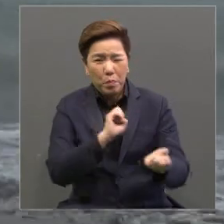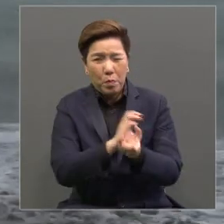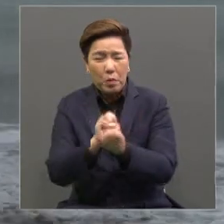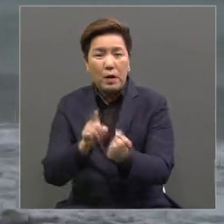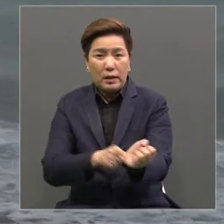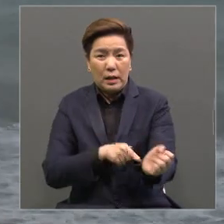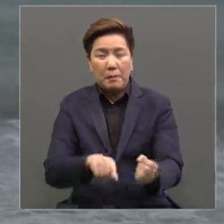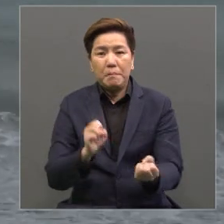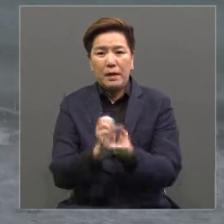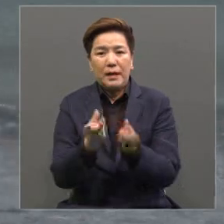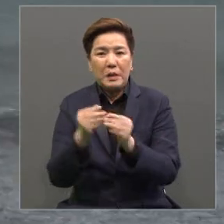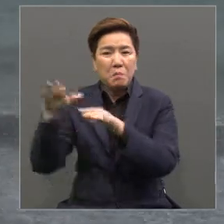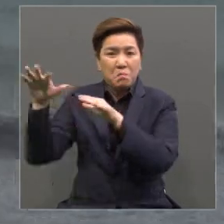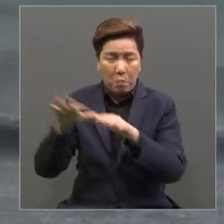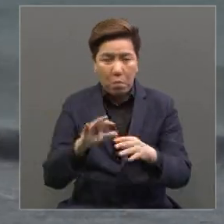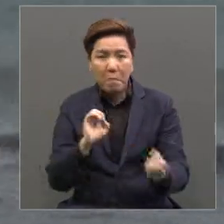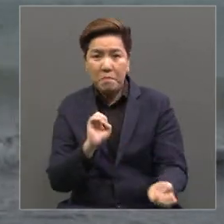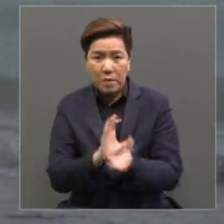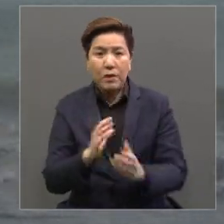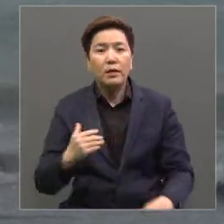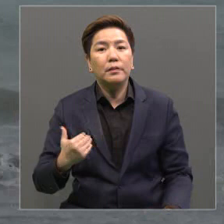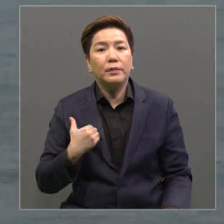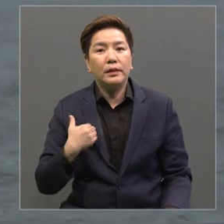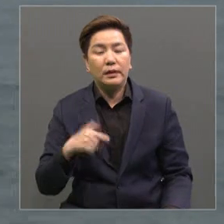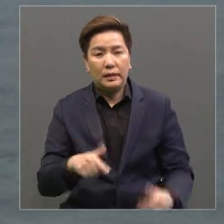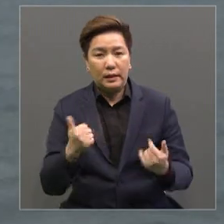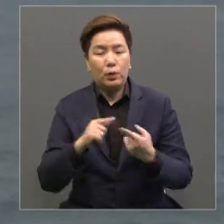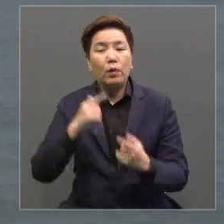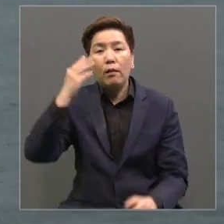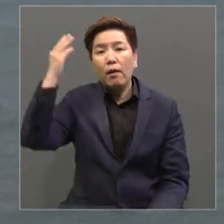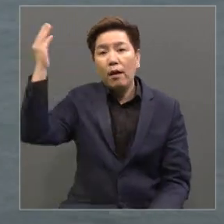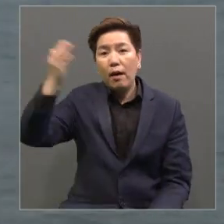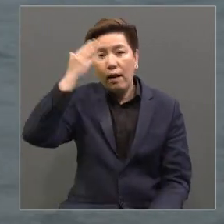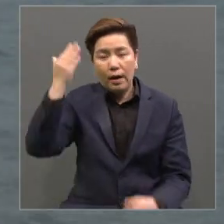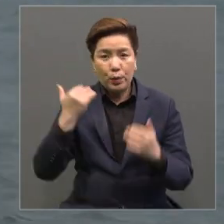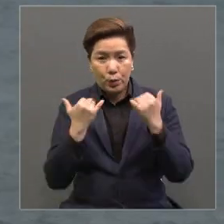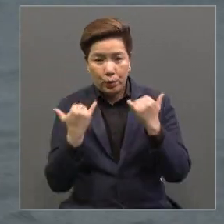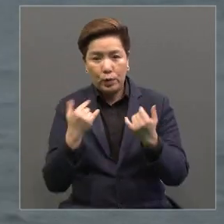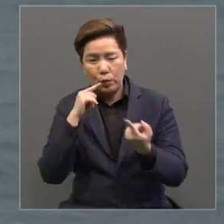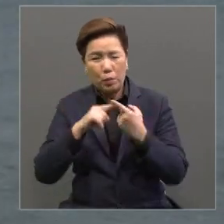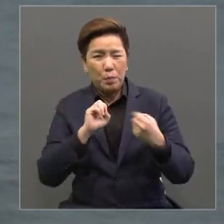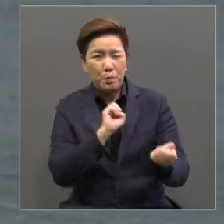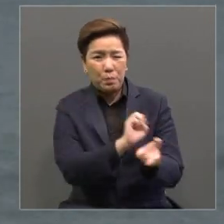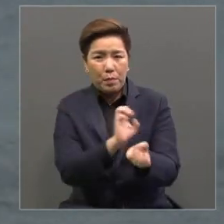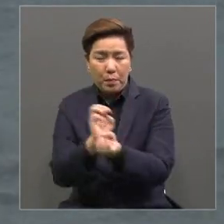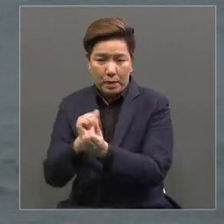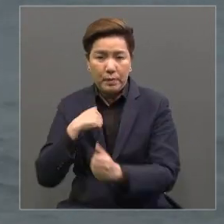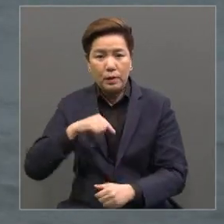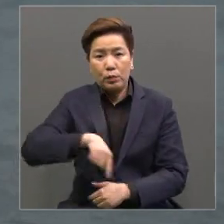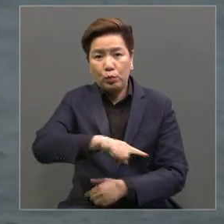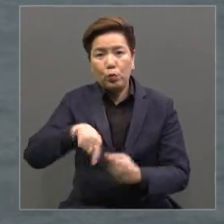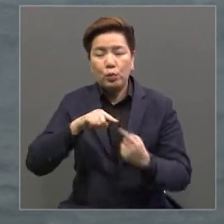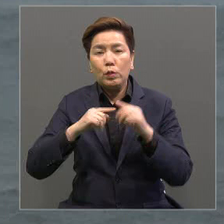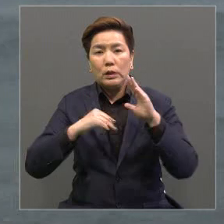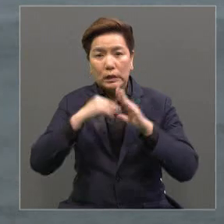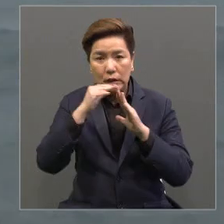อยู่นานๆแล้วอาจจะมีดินโคลนถล่มได้ด้วยขณะที่สภาพอากาศวันนี้นะครับก็มีฝนตกหนักนะบางแห่งในบริเวณภาคเหนือ